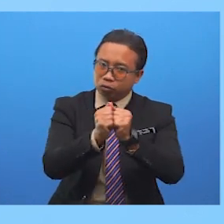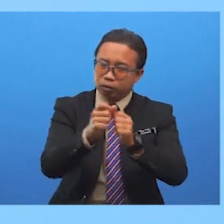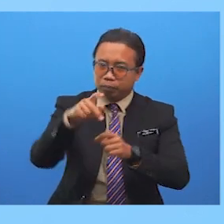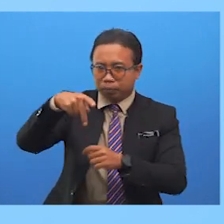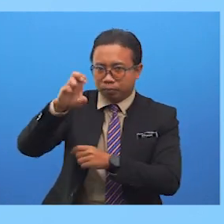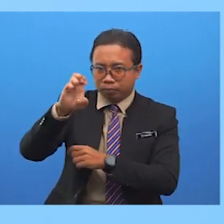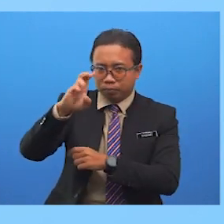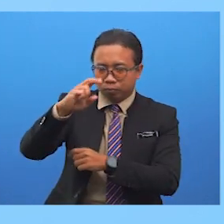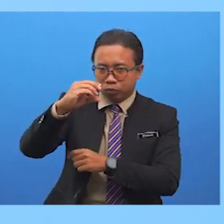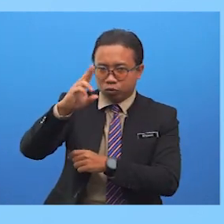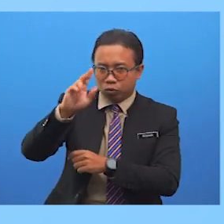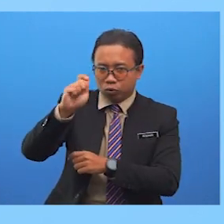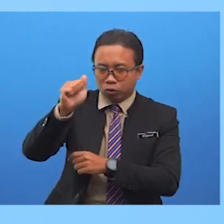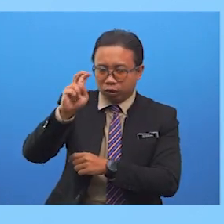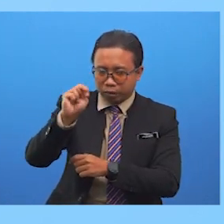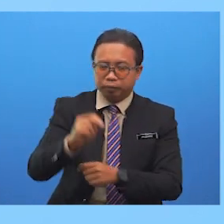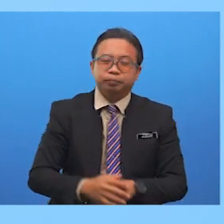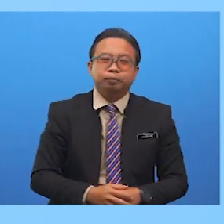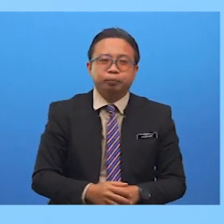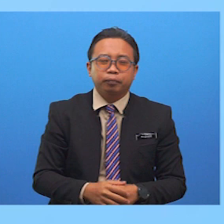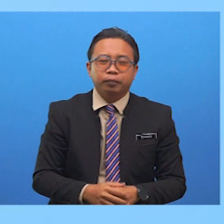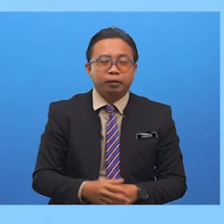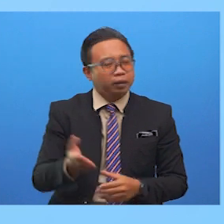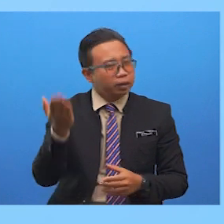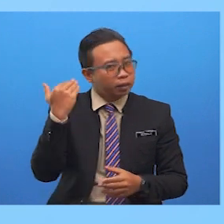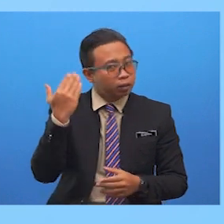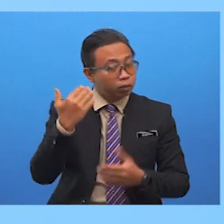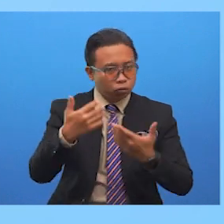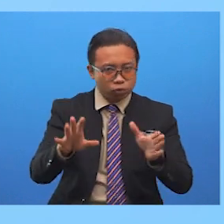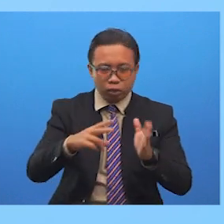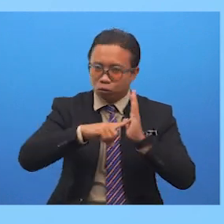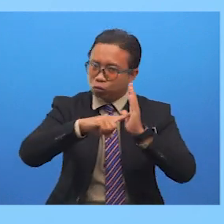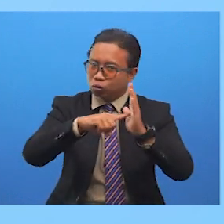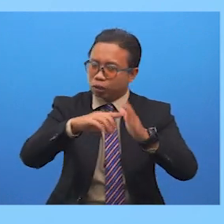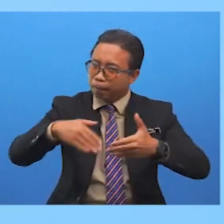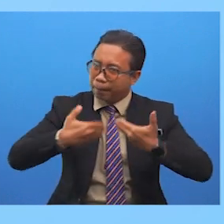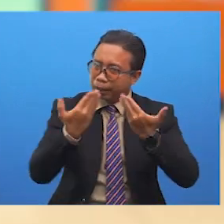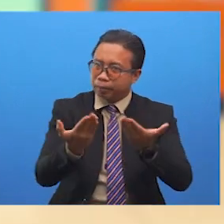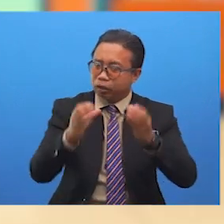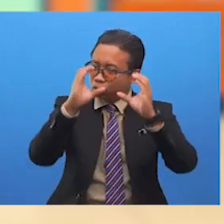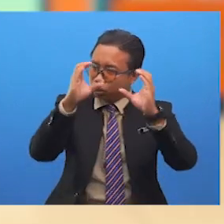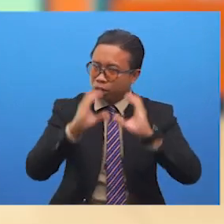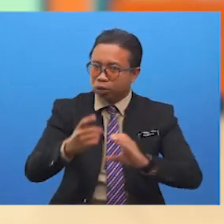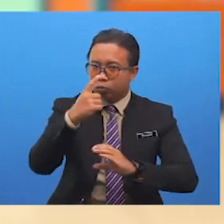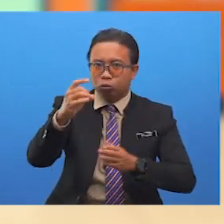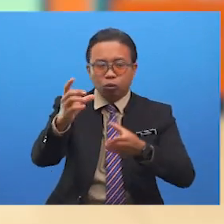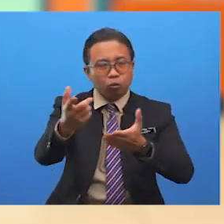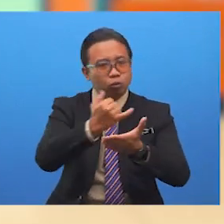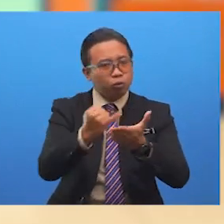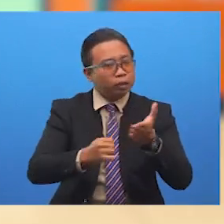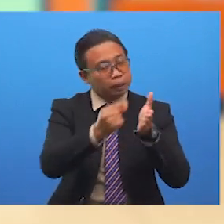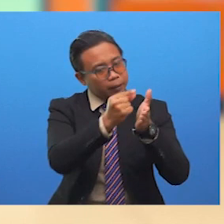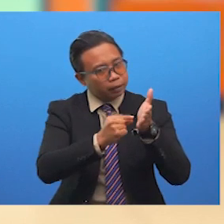pecut tanya murid-murid sebentar tadi chegou telah Tunjukkan bagaimana kaedah untuk